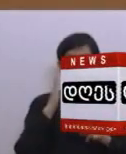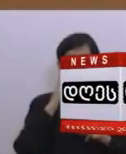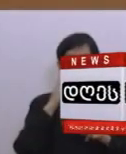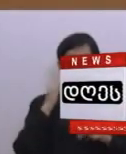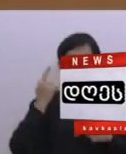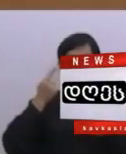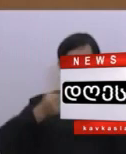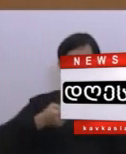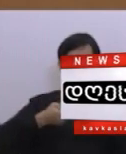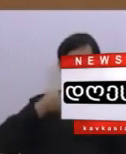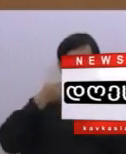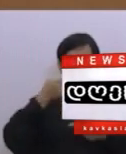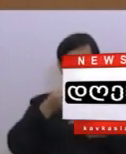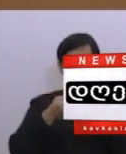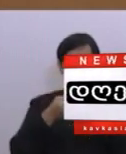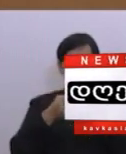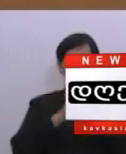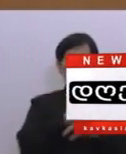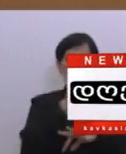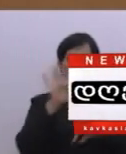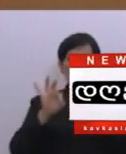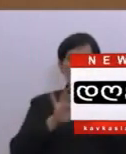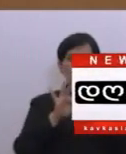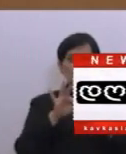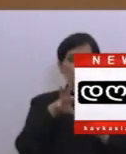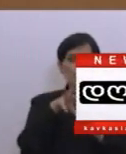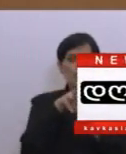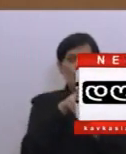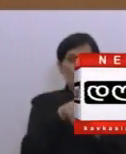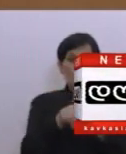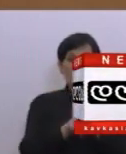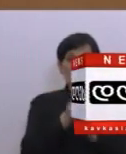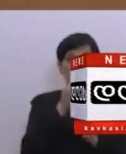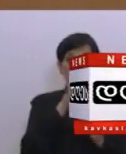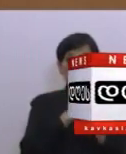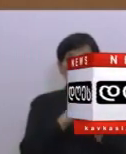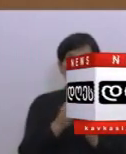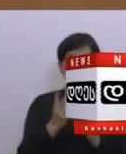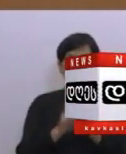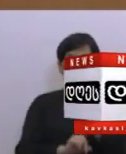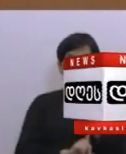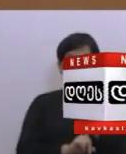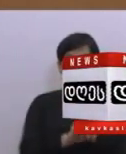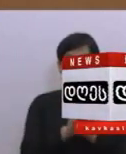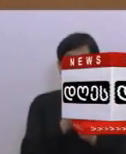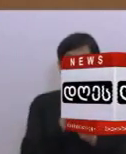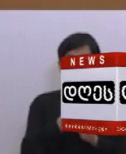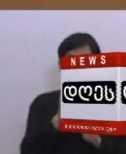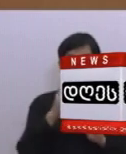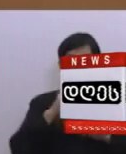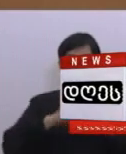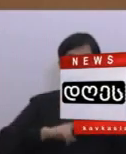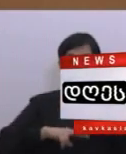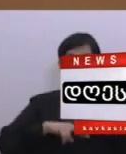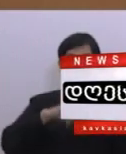საუკუნის პროექტი შედიოდა იმ ფაზაში, როდესაც უნდა დაწყებულიყო მართლაც მშენებლობა,